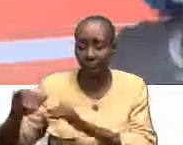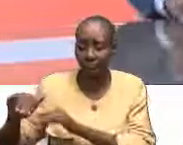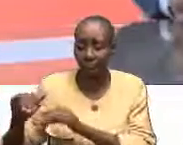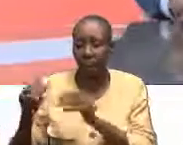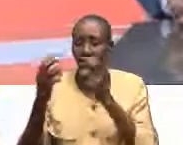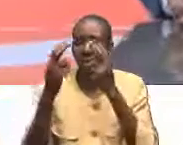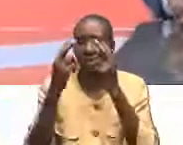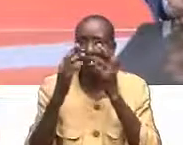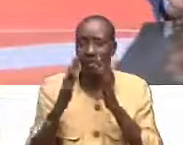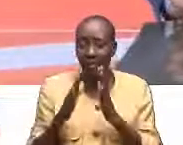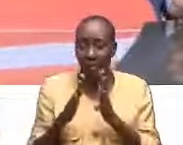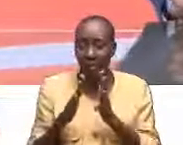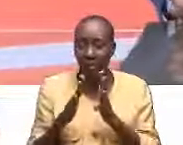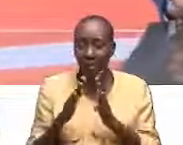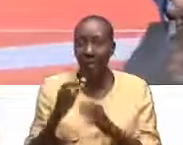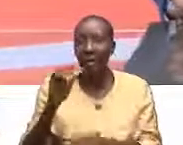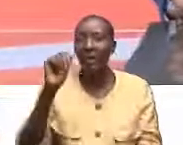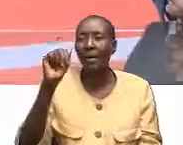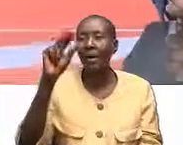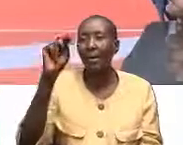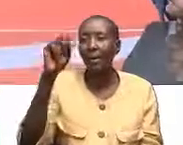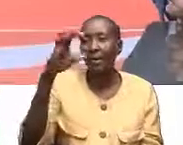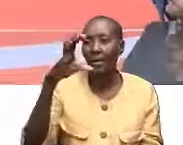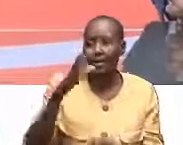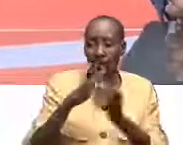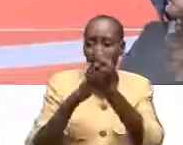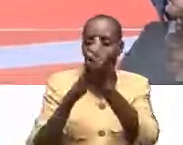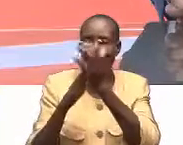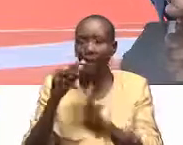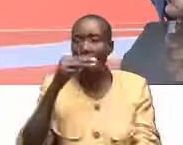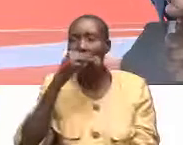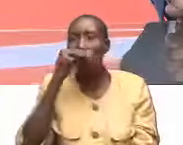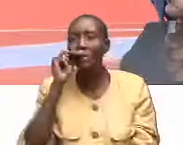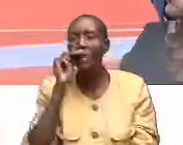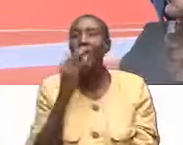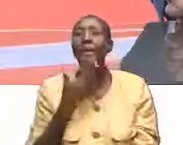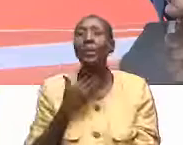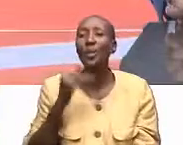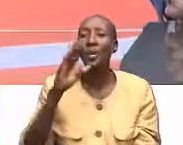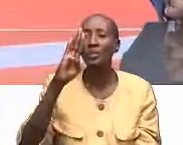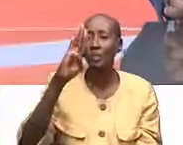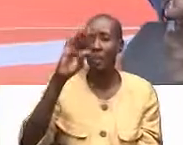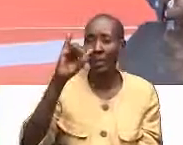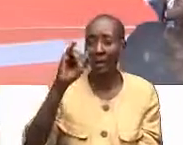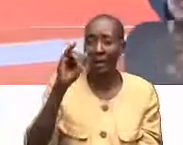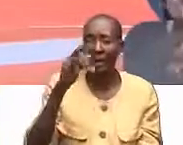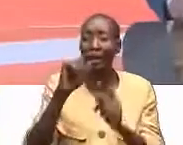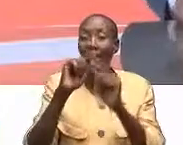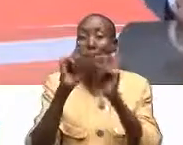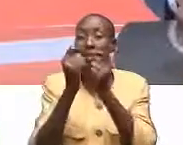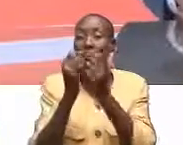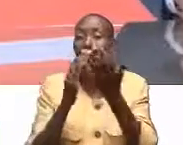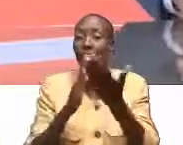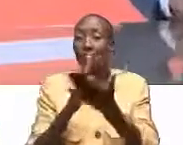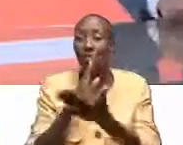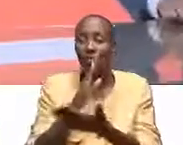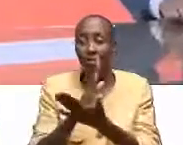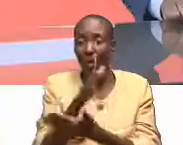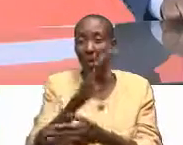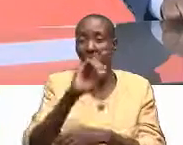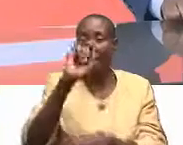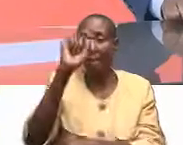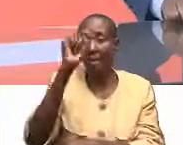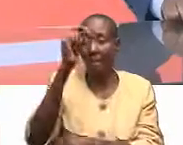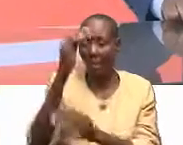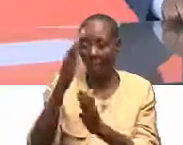Kinara wa chama cha ANC Musalia Mudavadi amelitaka jopo kazi la BBI kuhakikisha kuwa Wakenya wamehusishwa kikamilifu katika